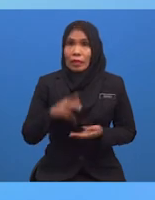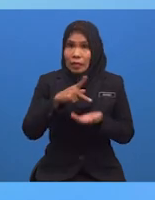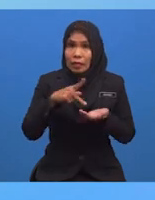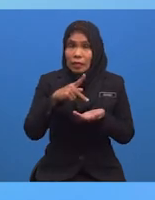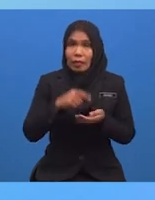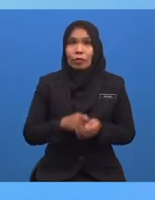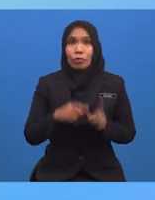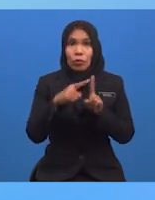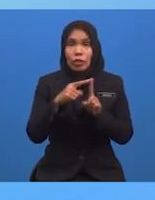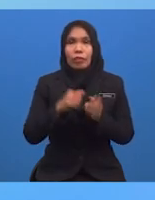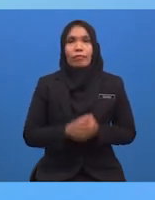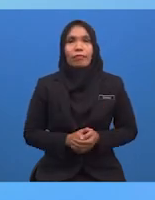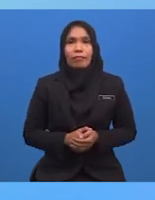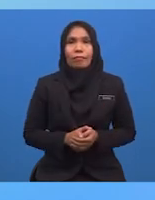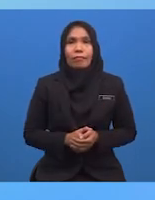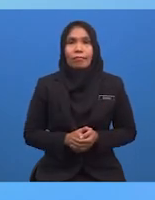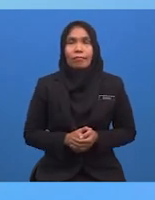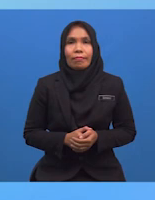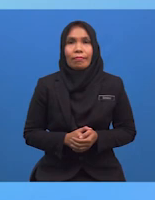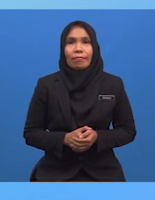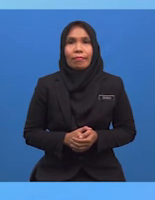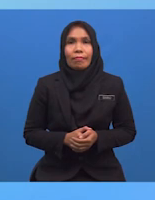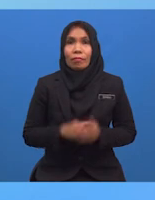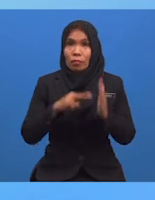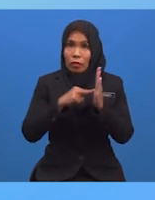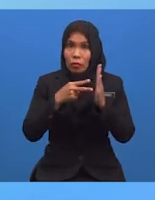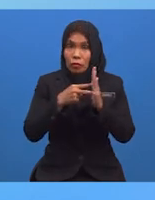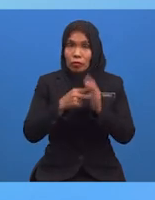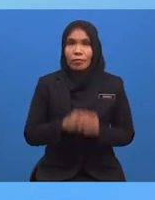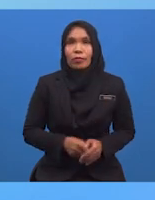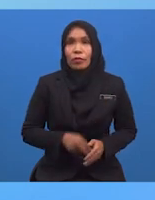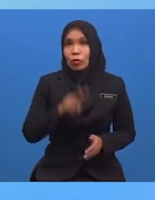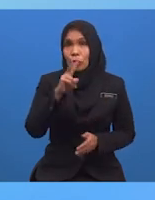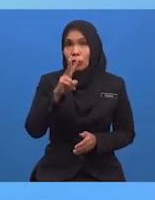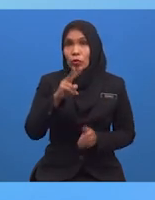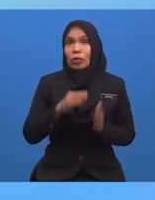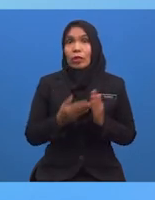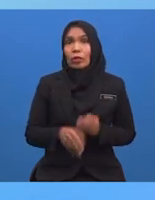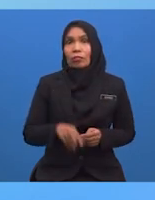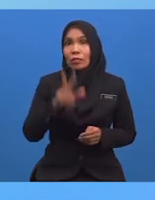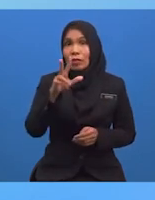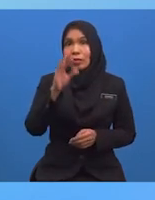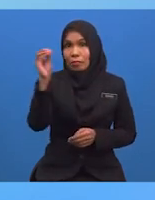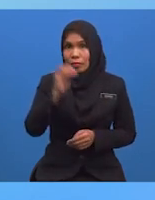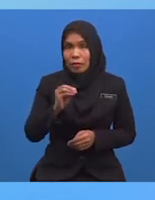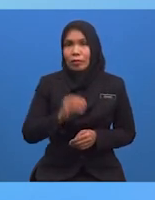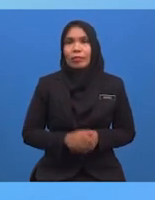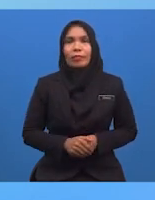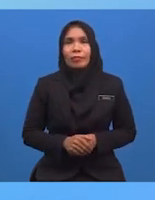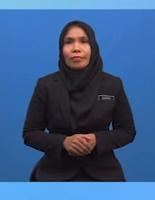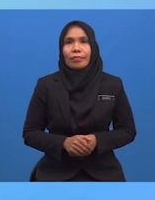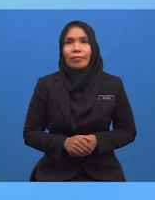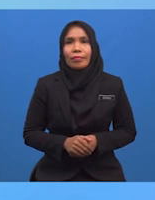berlaku, maksudnya inflasi dalam kadar 2 atau 3%, ini akan menggalakkan